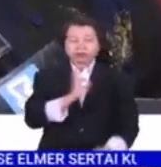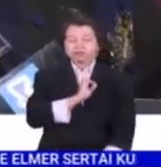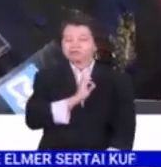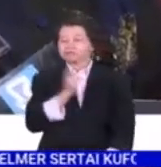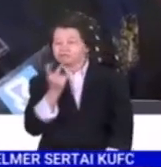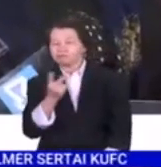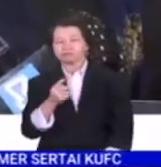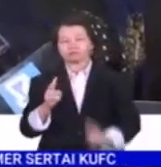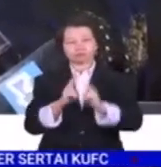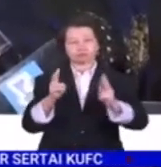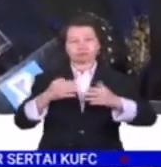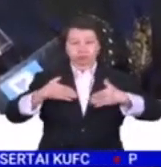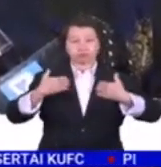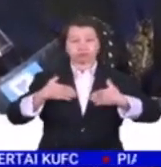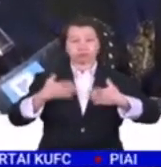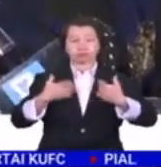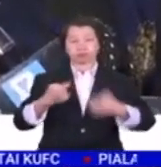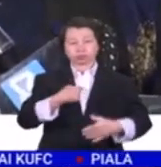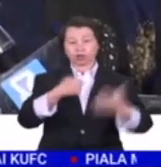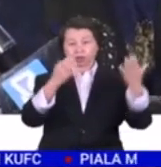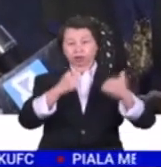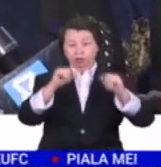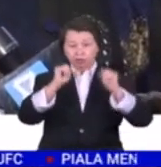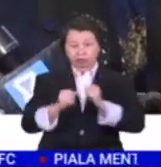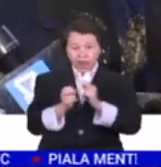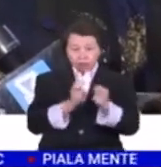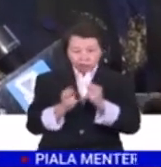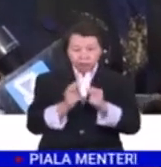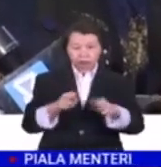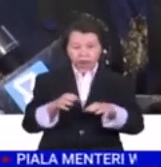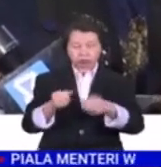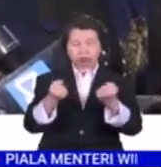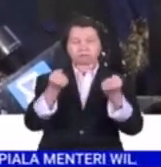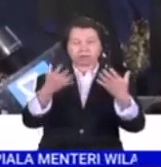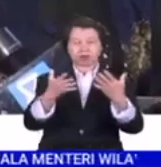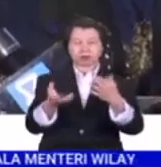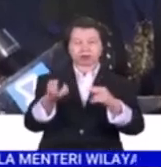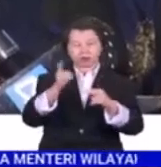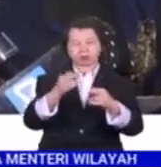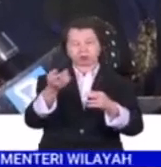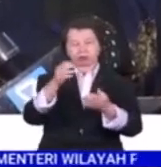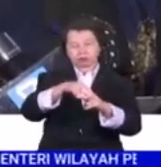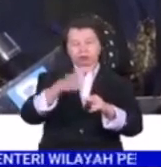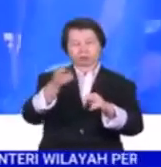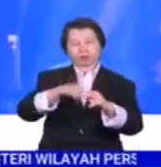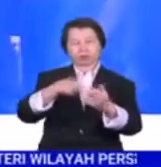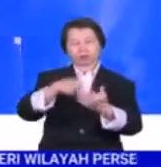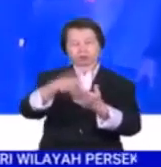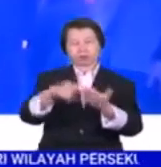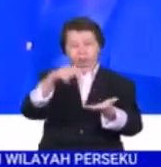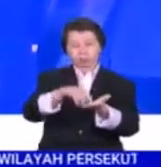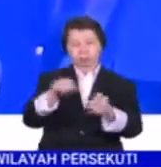sangat-sangat gembira. Saya harap kita dapat usahakan lebih banyak program macam ni.